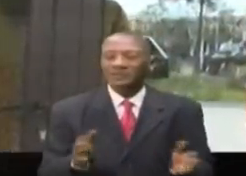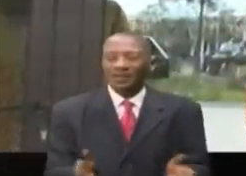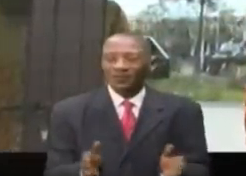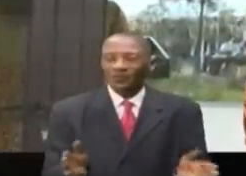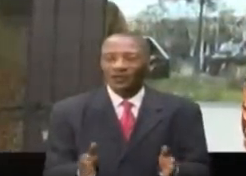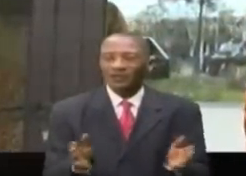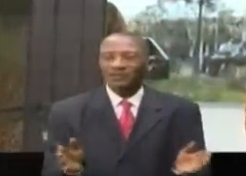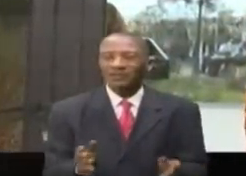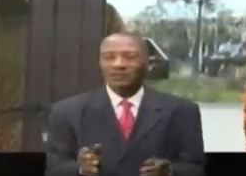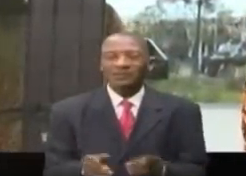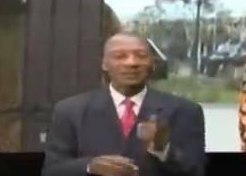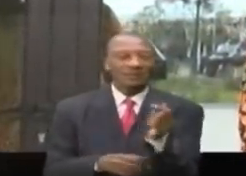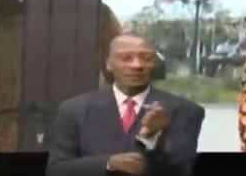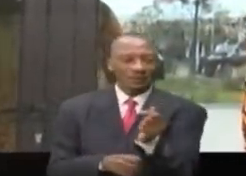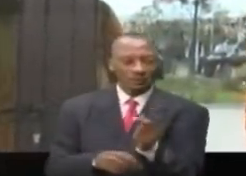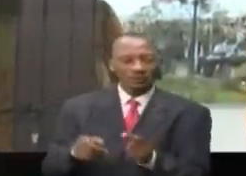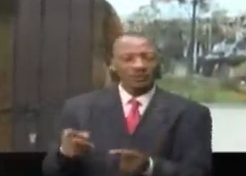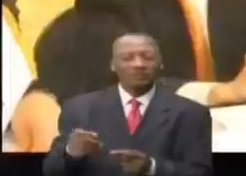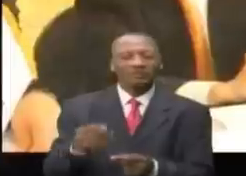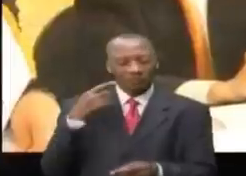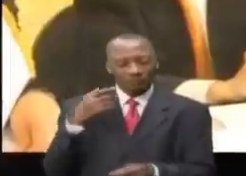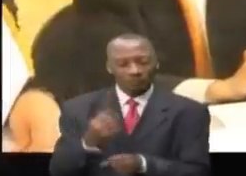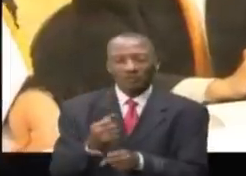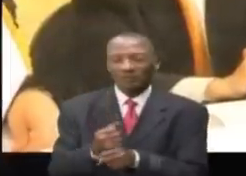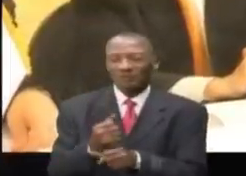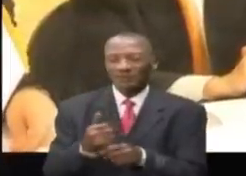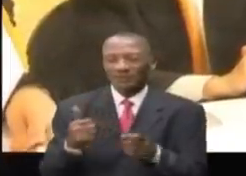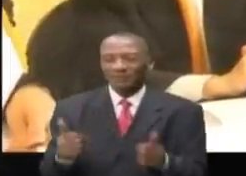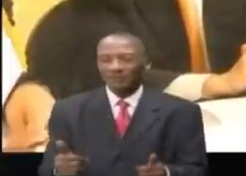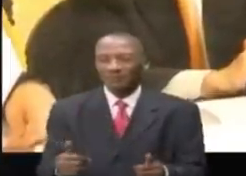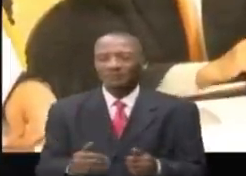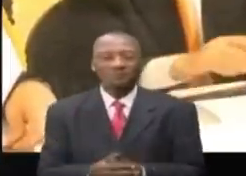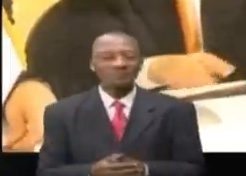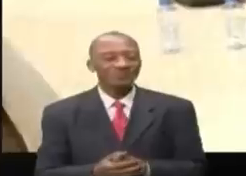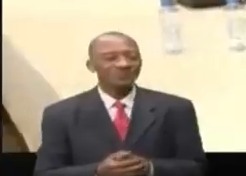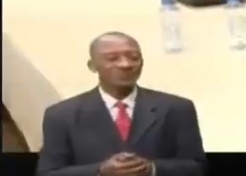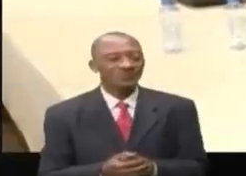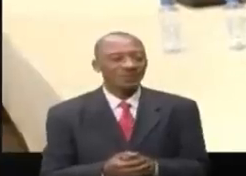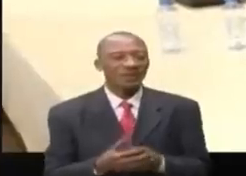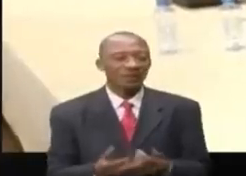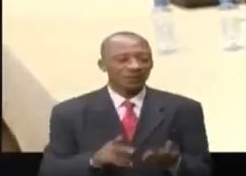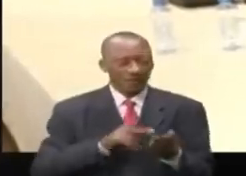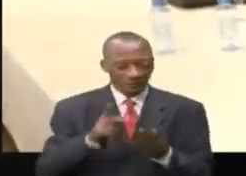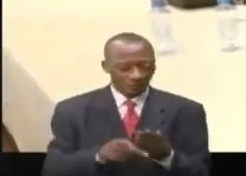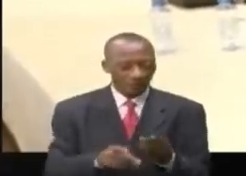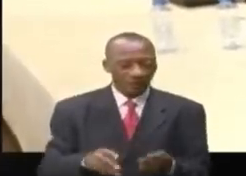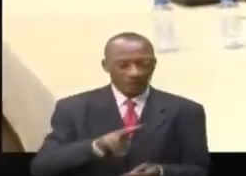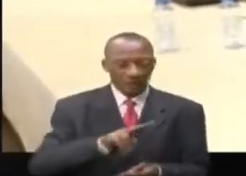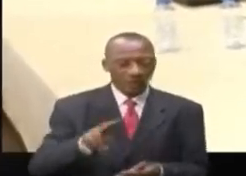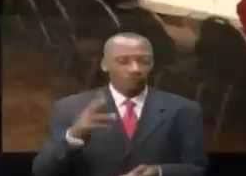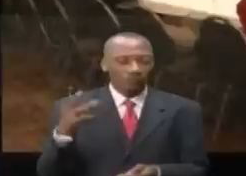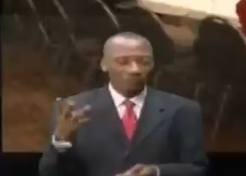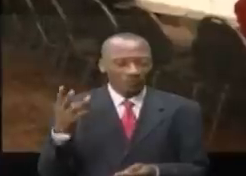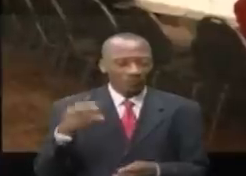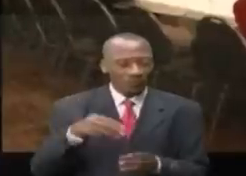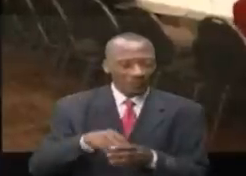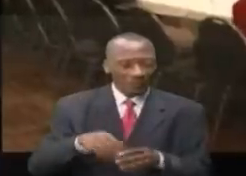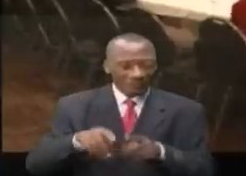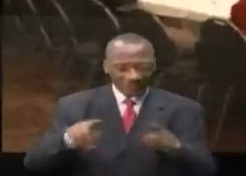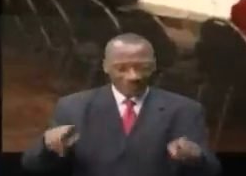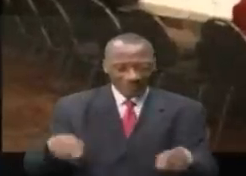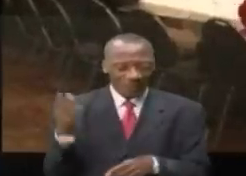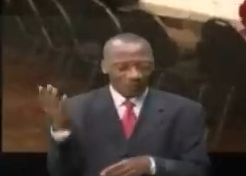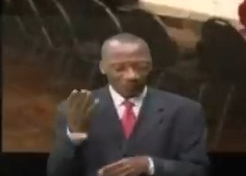ainsi le rendement des nouvelles variétés de semences. C'est le jeudi 7 août 2023, dans la salle de conférence du Cercle de